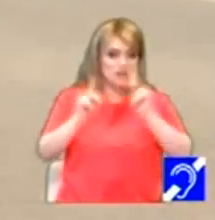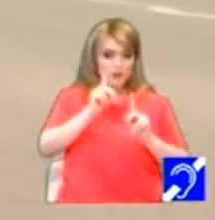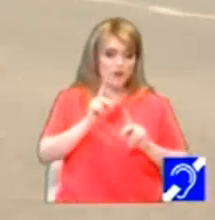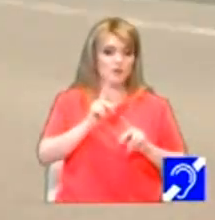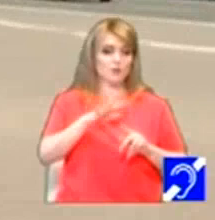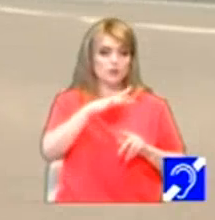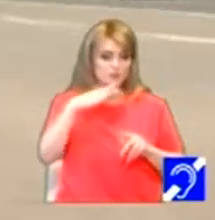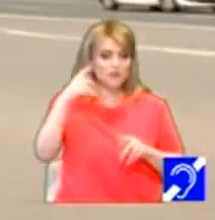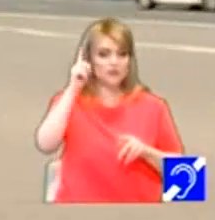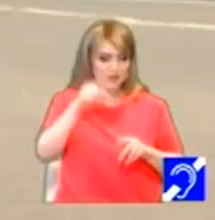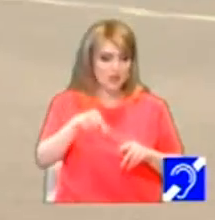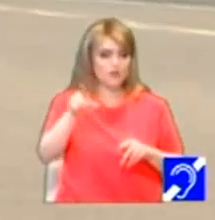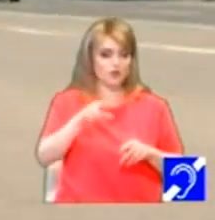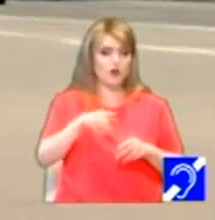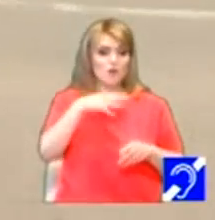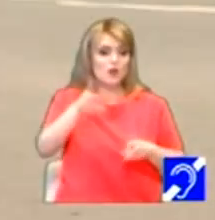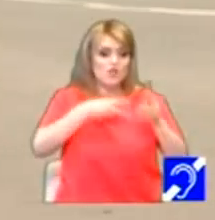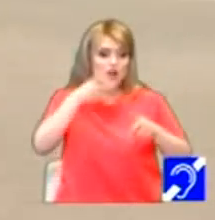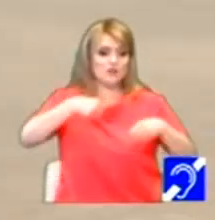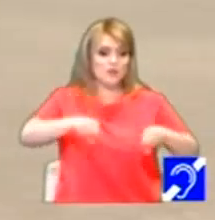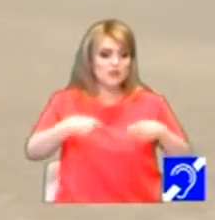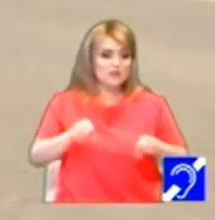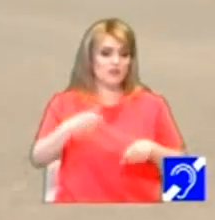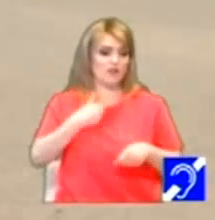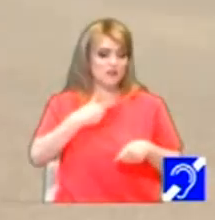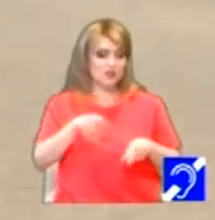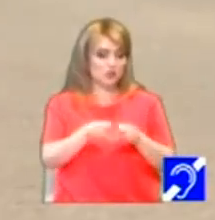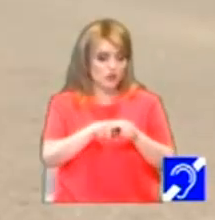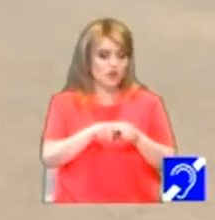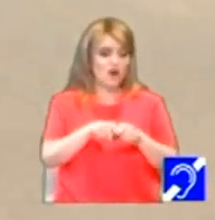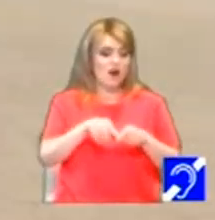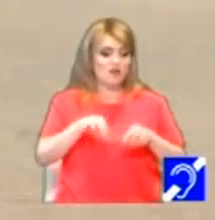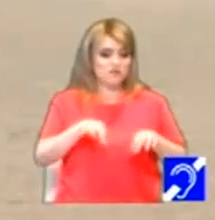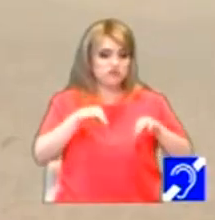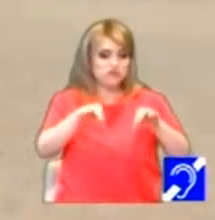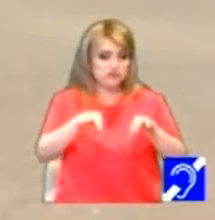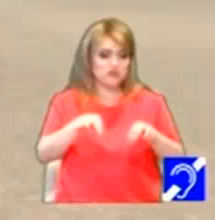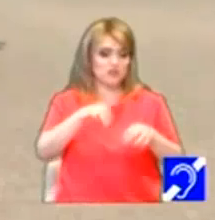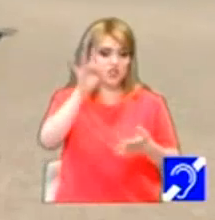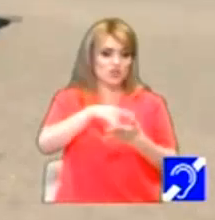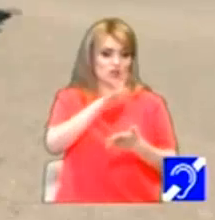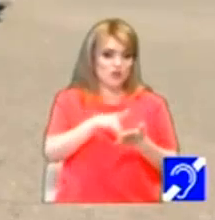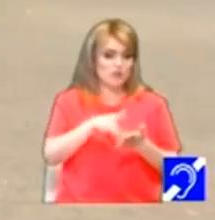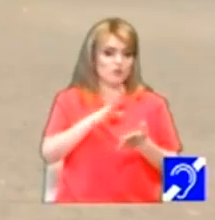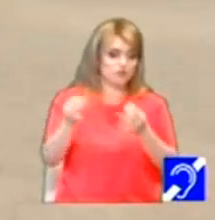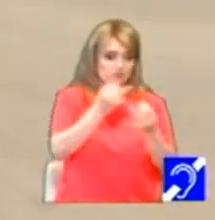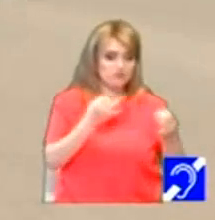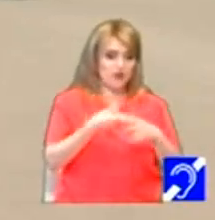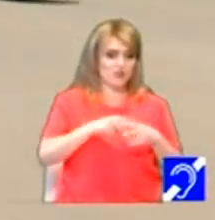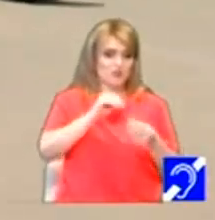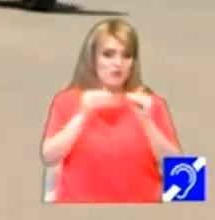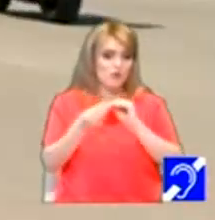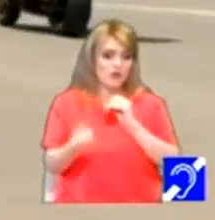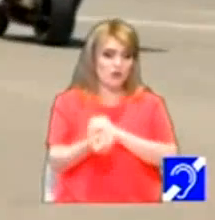reprezentanții bikerilor, cu reprezentanții organizații publici locale, poliție. Discutăm asupra problematicii care au apărut și cred